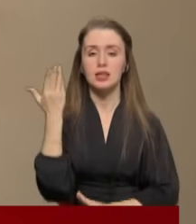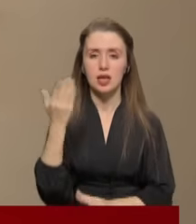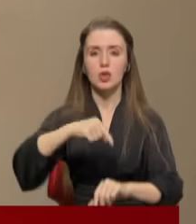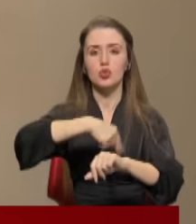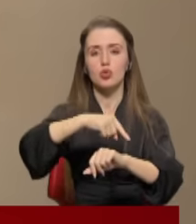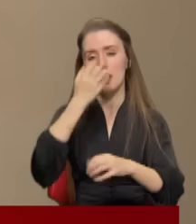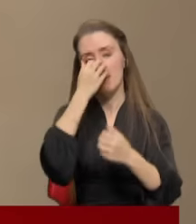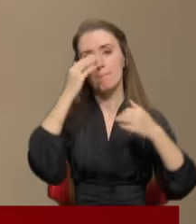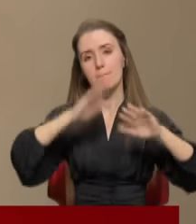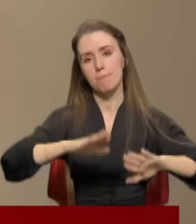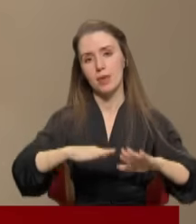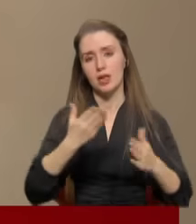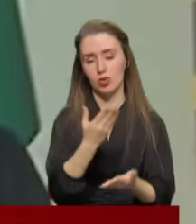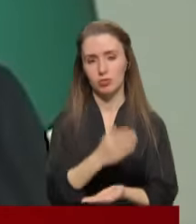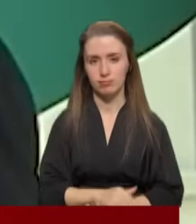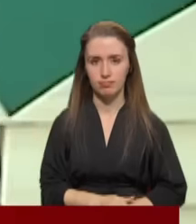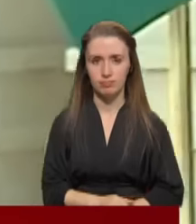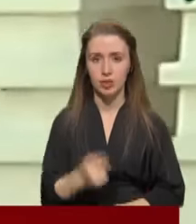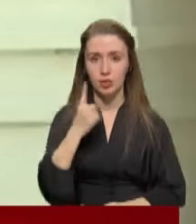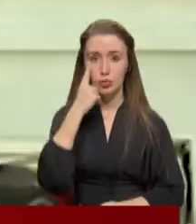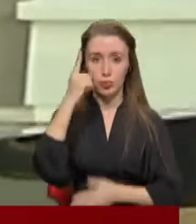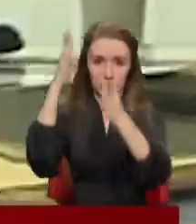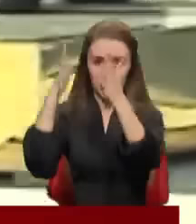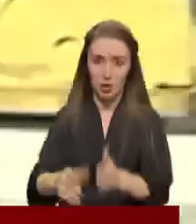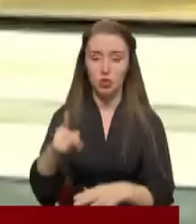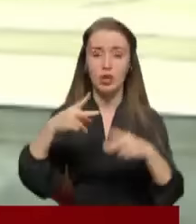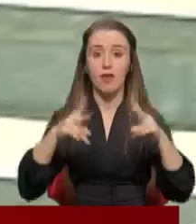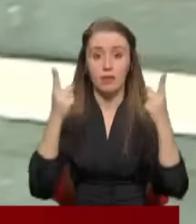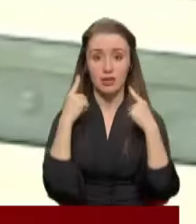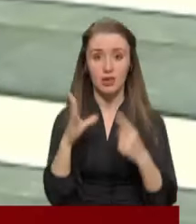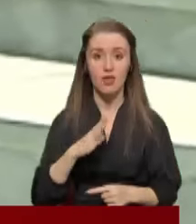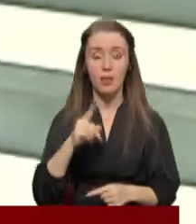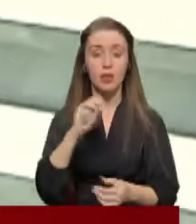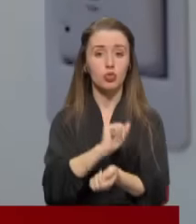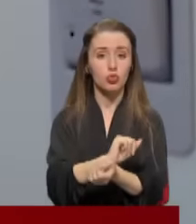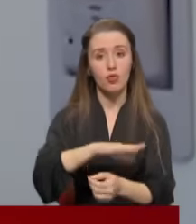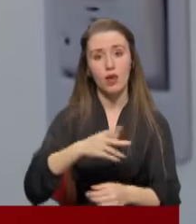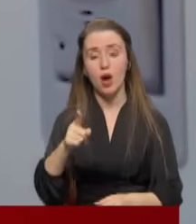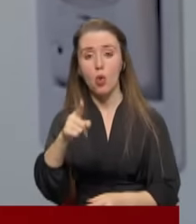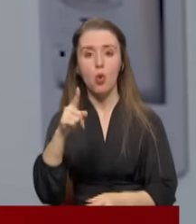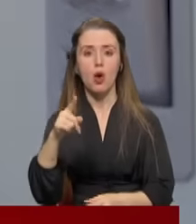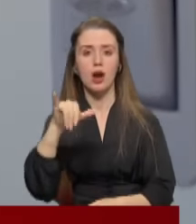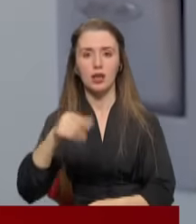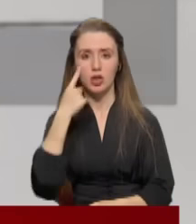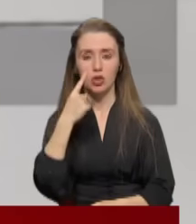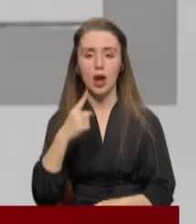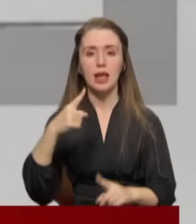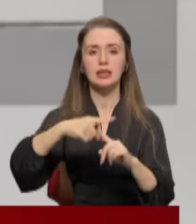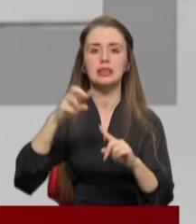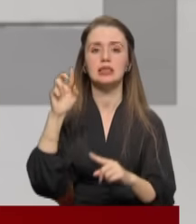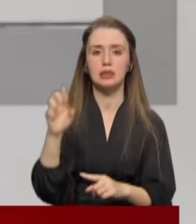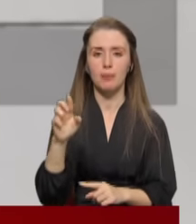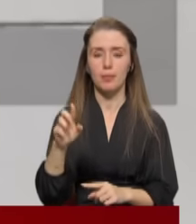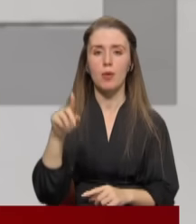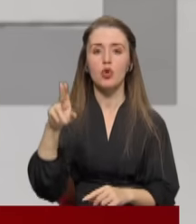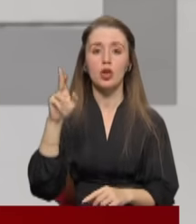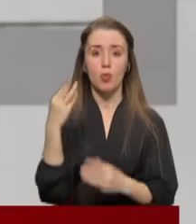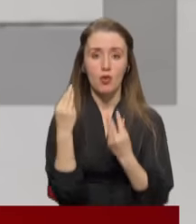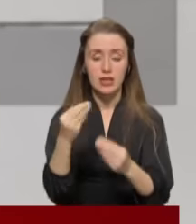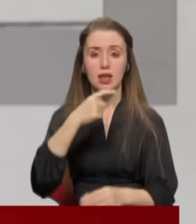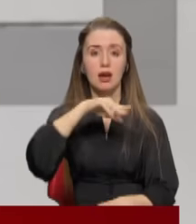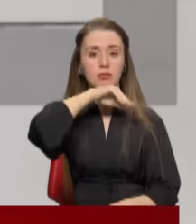süredir beklendiğini de ifade etmek gerekiyor. Cumhurbaşkanı Erdoğan'ın af yetkisi var. Bir tutuklu ya da hükümlü hakkında Adli Tıp Kurumu kocamışlık ve sürekli